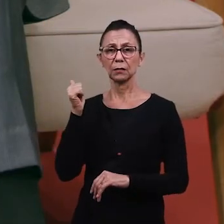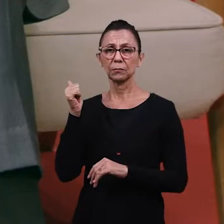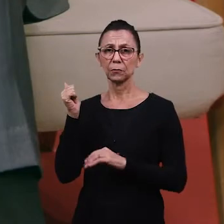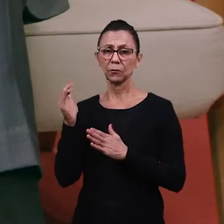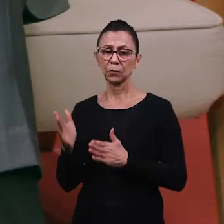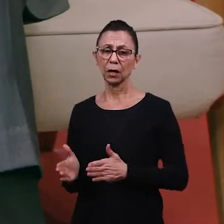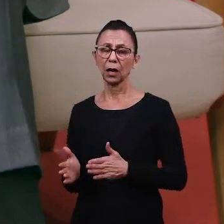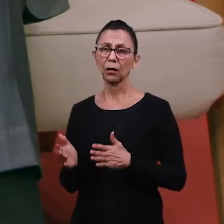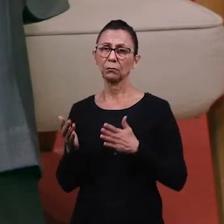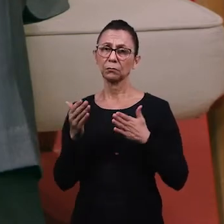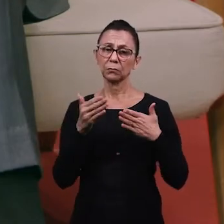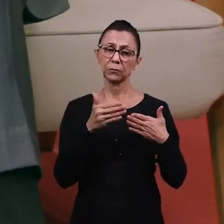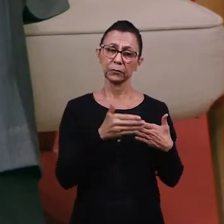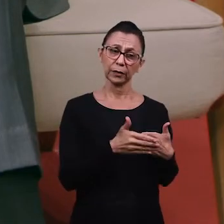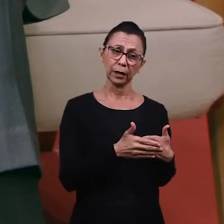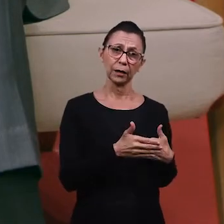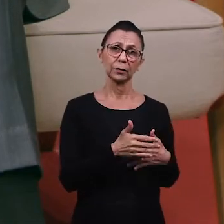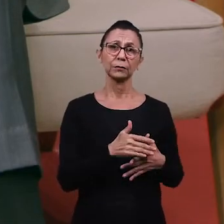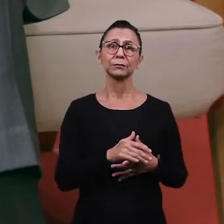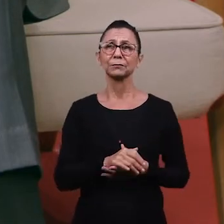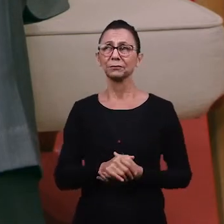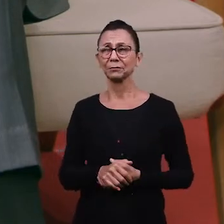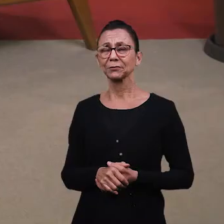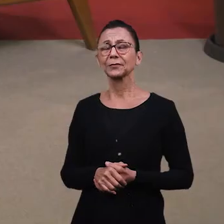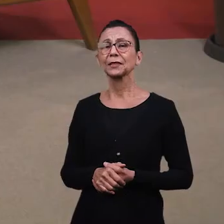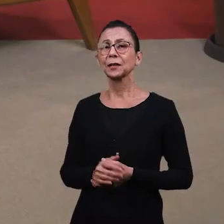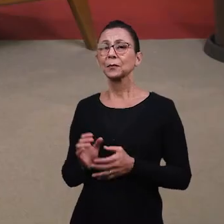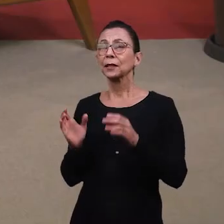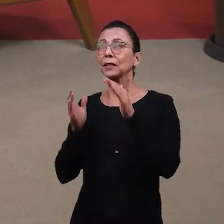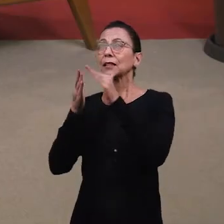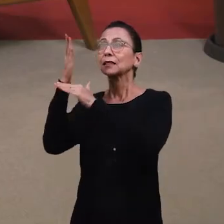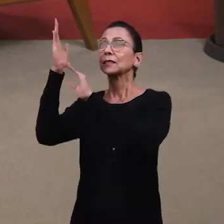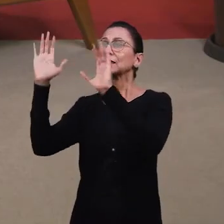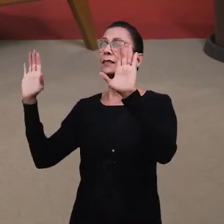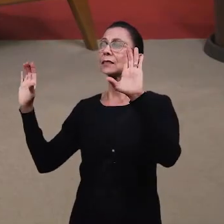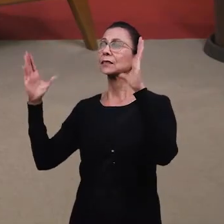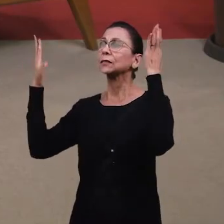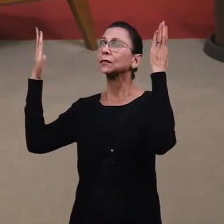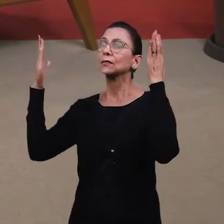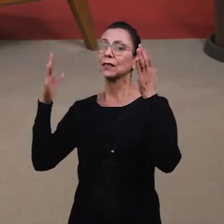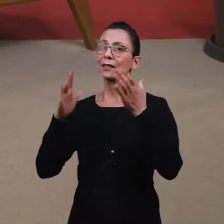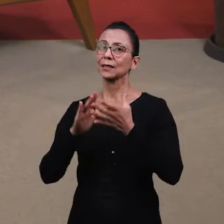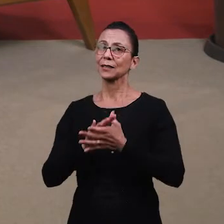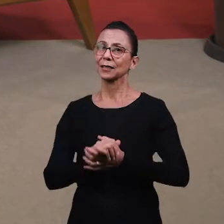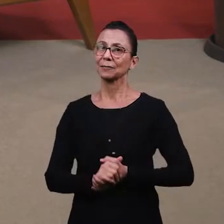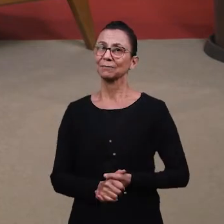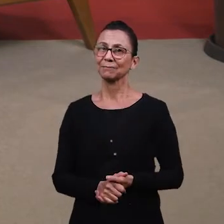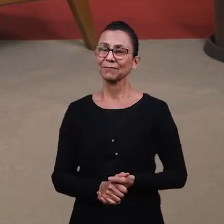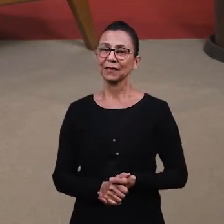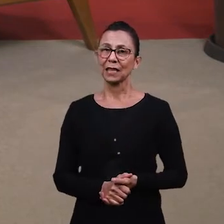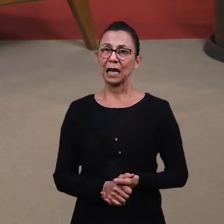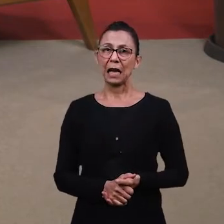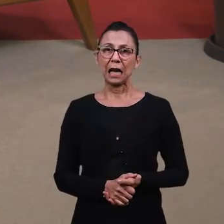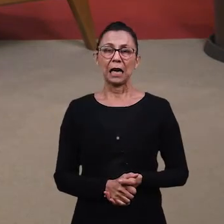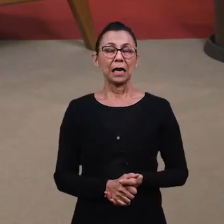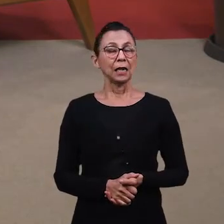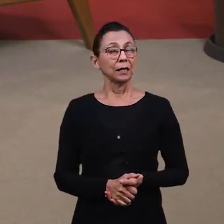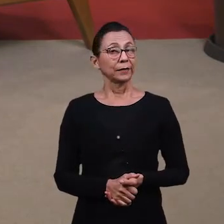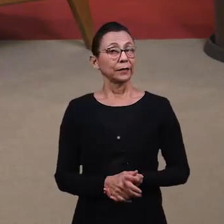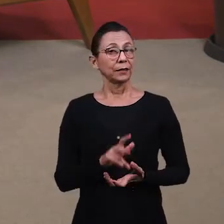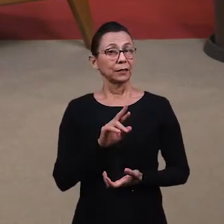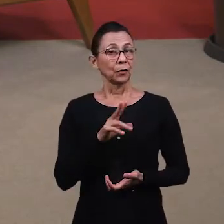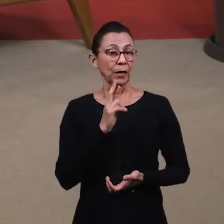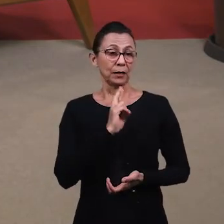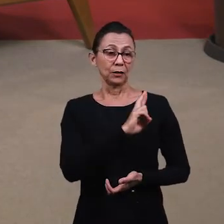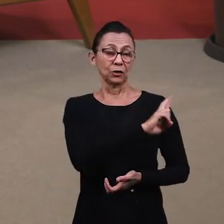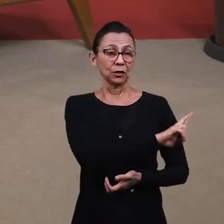cœur. Il sait celui qui est fidèle, qui est infidèle. Pour participer de cette fête, il ne suffit